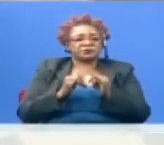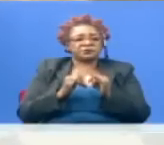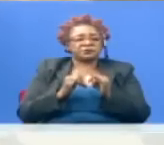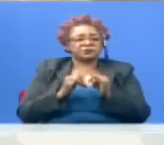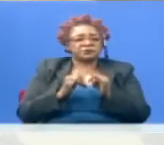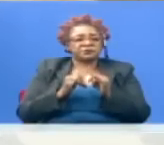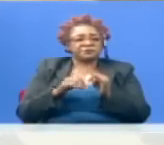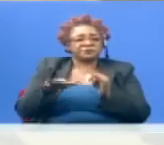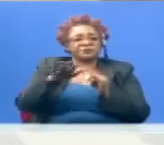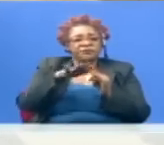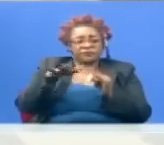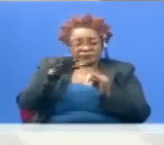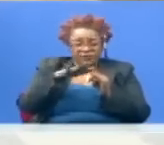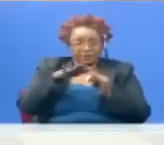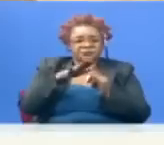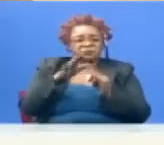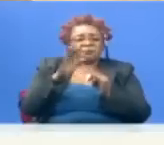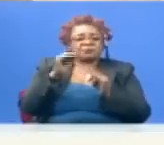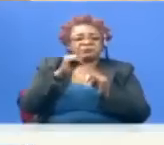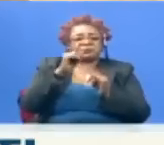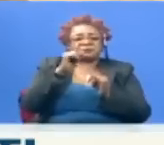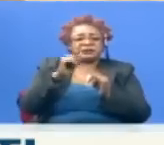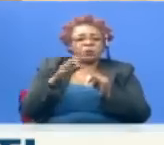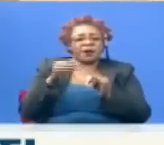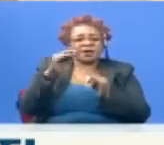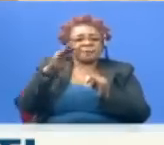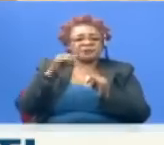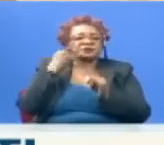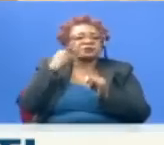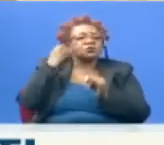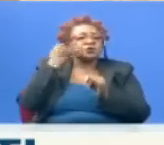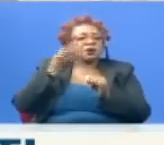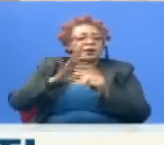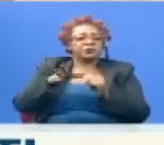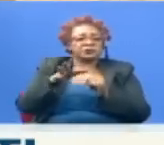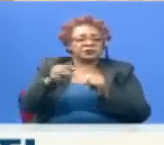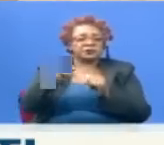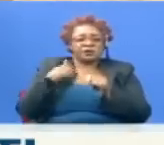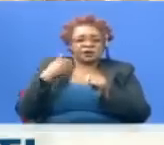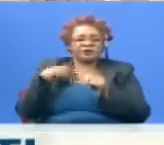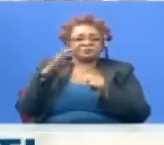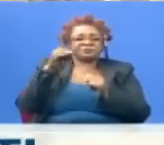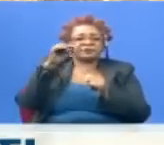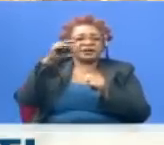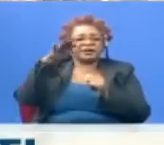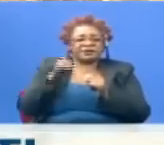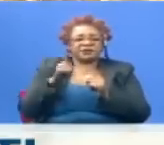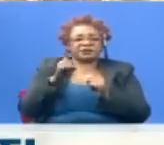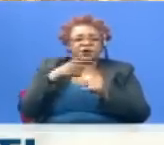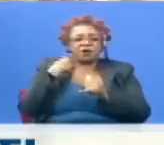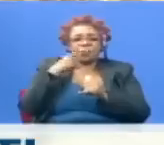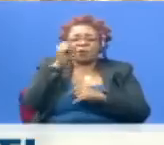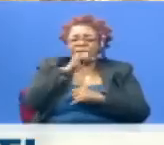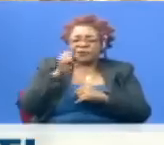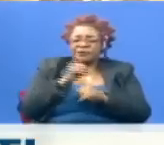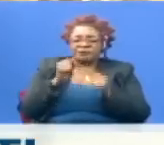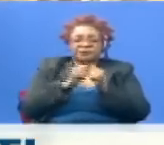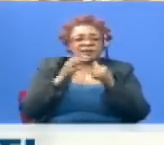Katika eneo la mzee wa nyama, kaunti ya Nakuru, tunakutana na David Lawrence mwenye umri wa miaka